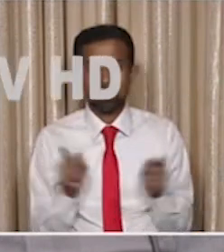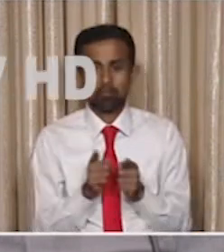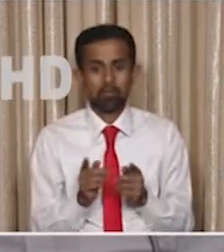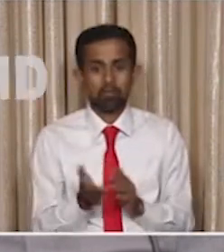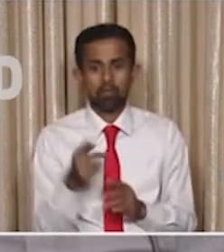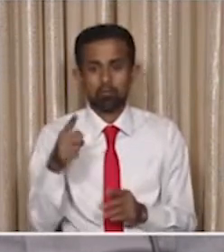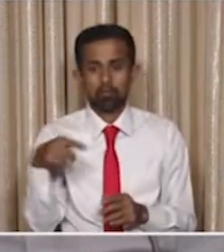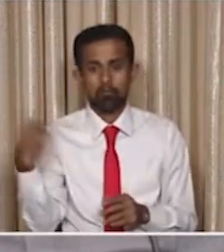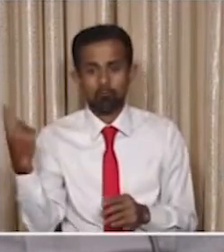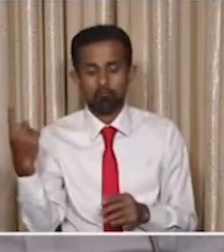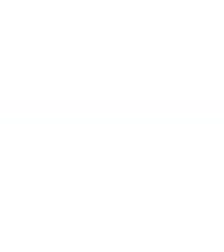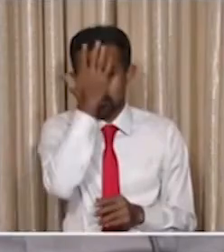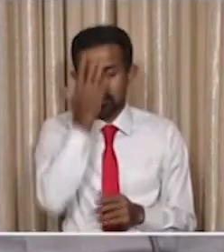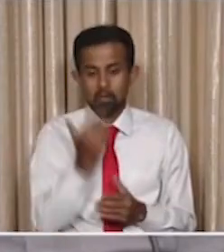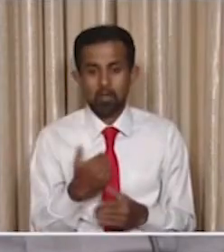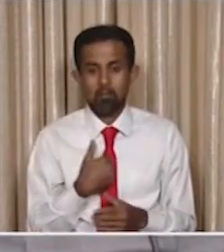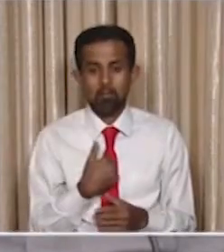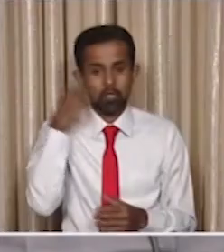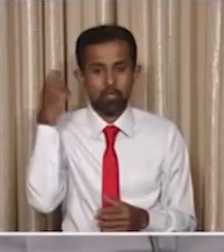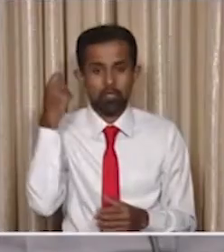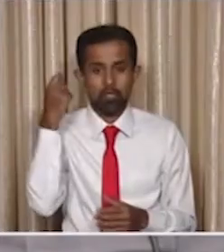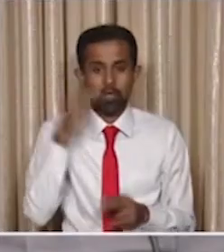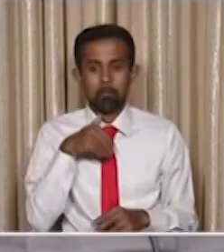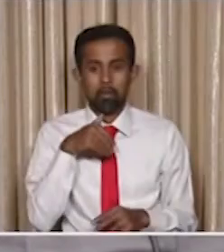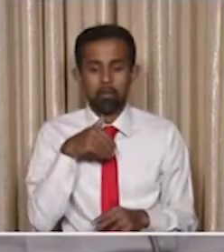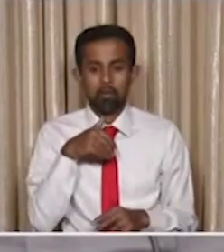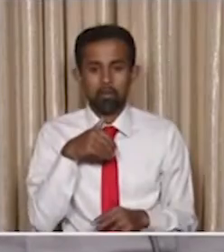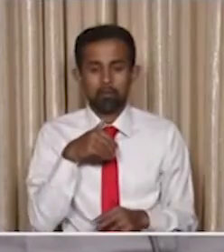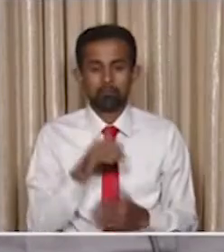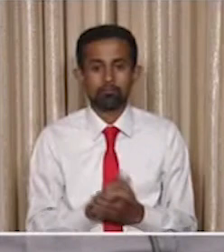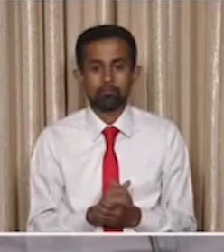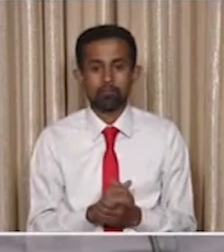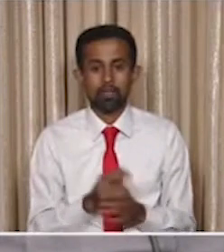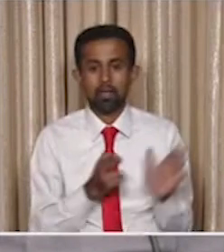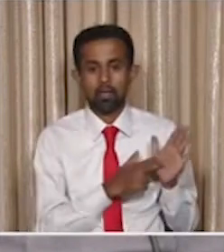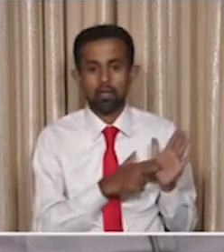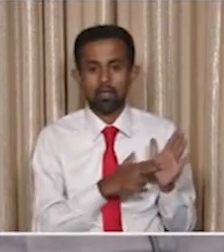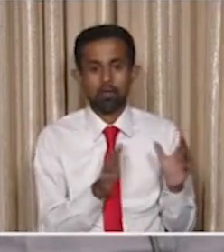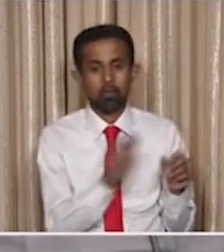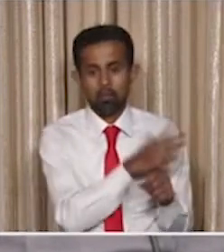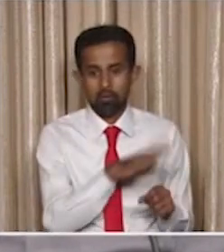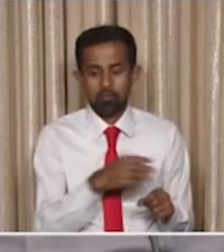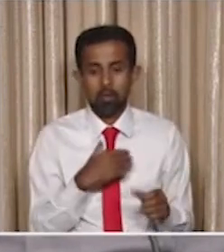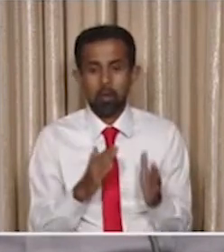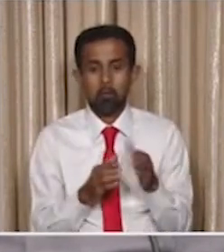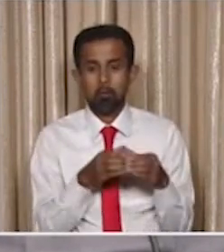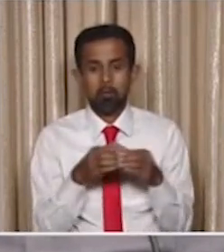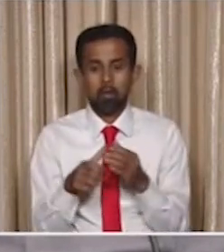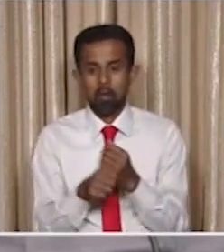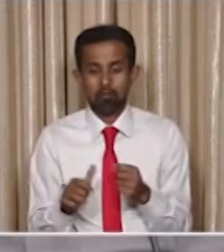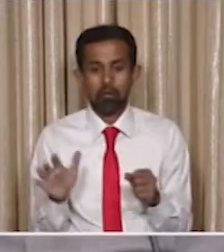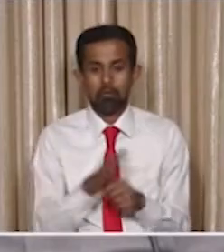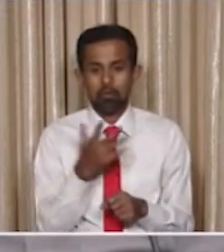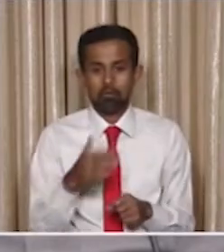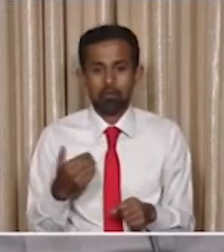මෙතුමා ආවරණය කරා ඉතාලිය, මම ජර්මනිය, ප්‍රංශය සහ නෙදර්ලන්තය ආවරණය කළා. අපේ පක්ෂ සහකා සමිතිය ආවරණය කළා